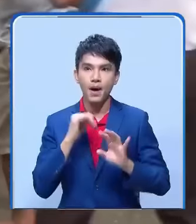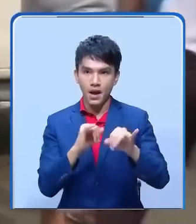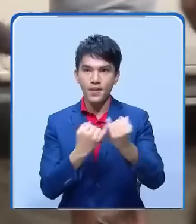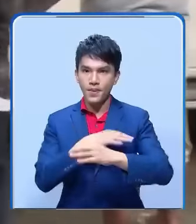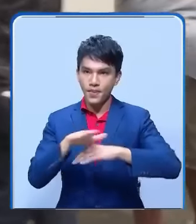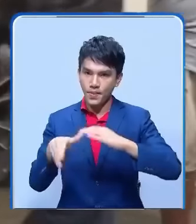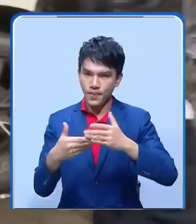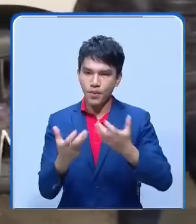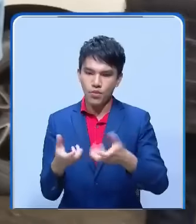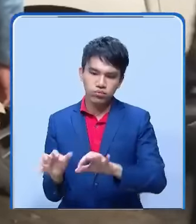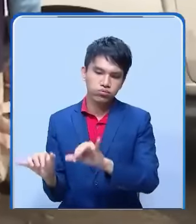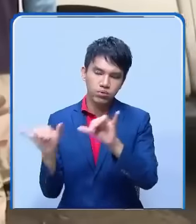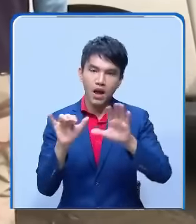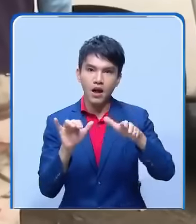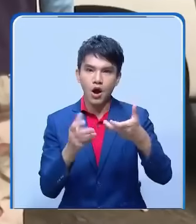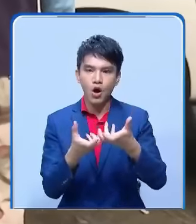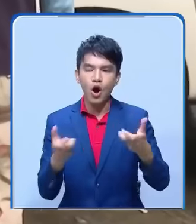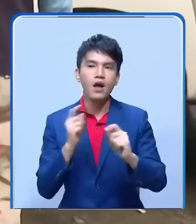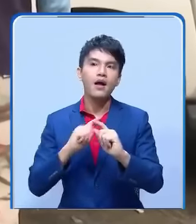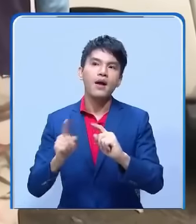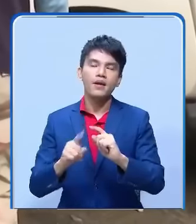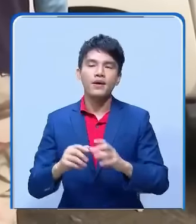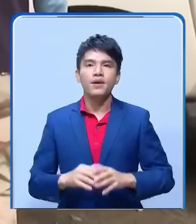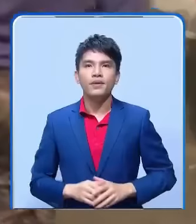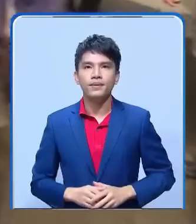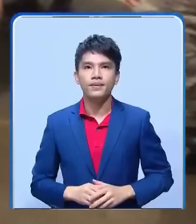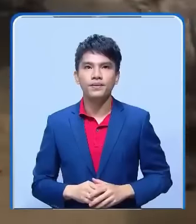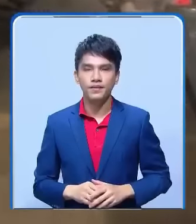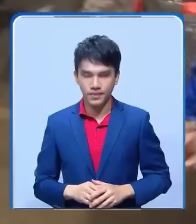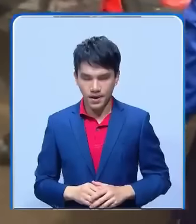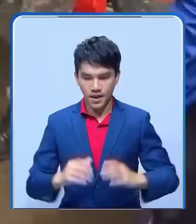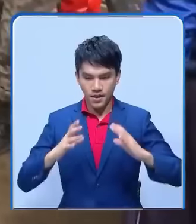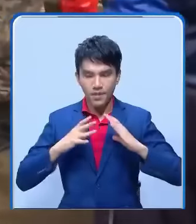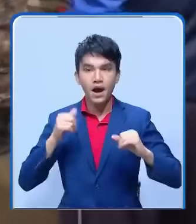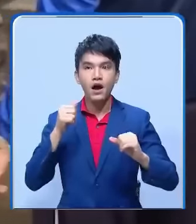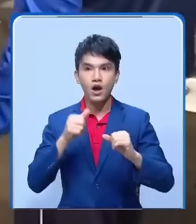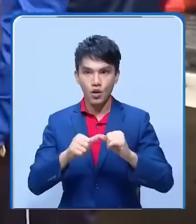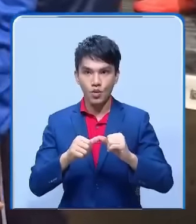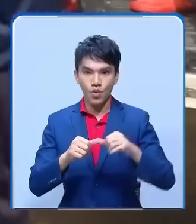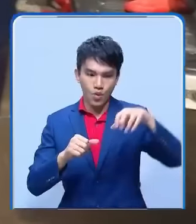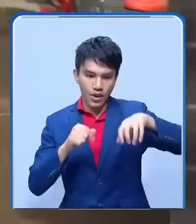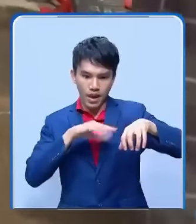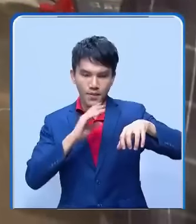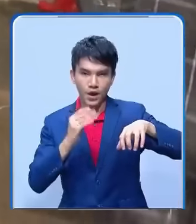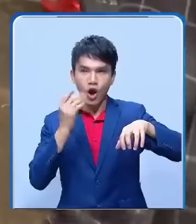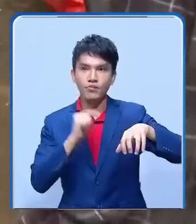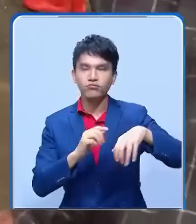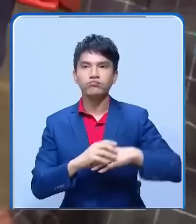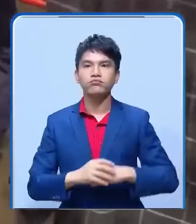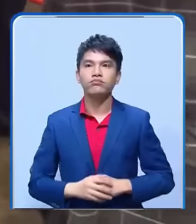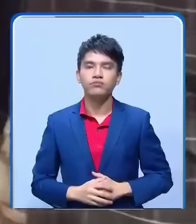ขนย้ายทรัพย์สินสิ่งของออกจากจุดเสี่ยงในบ้านไปอาศัยอยู่ในที่ปลอดภัยกันชั่วคราวก่อนนะคะ